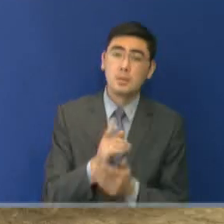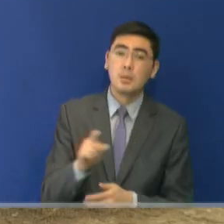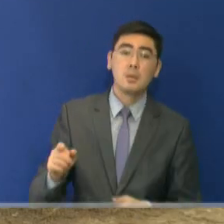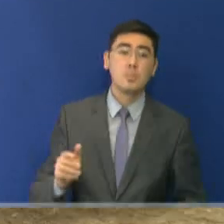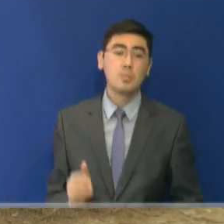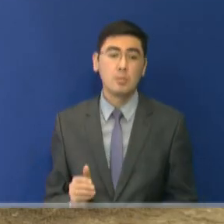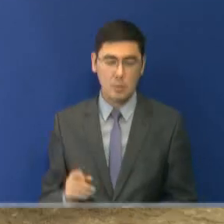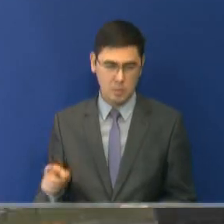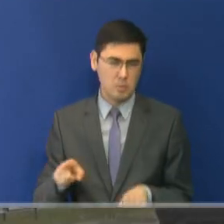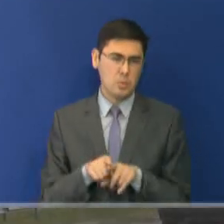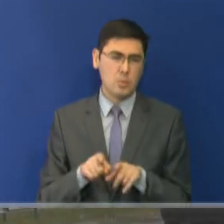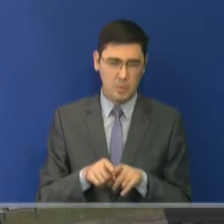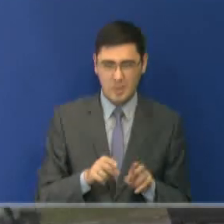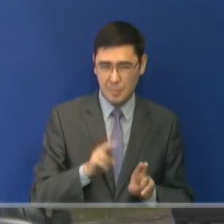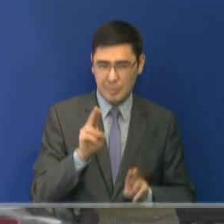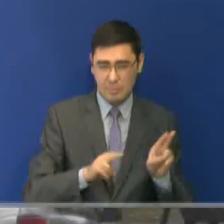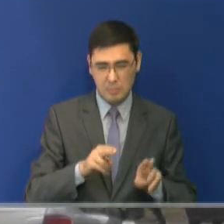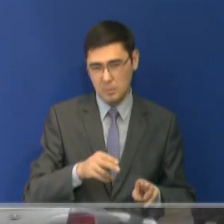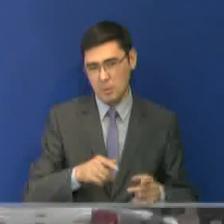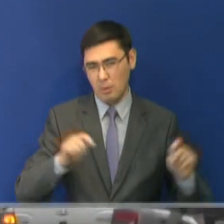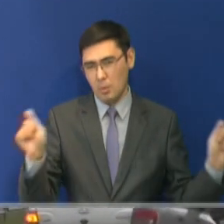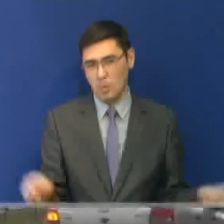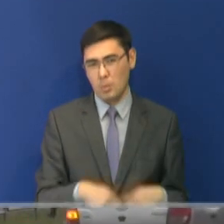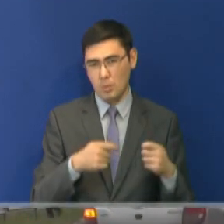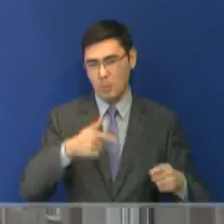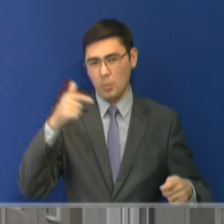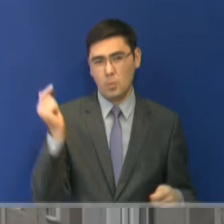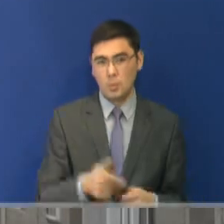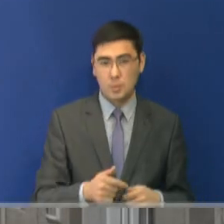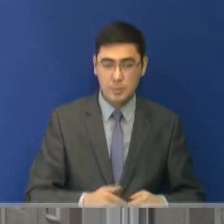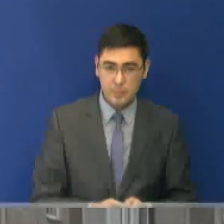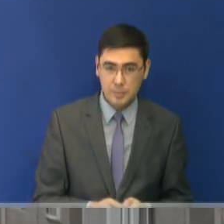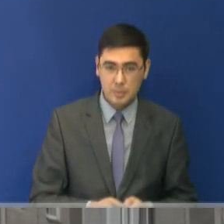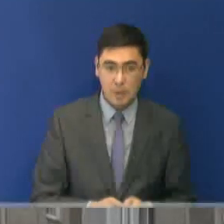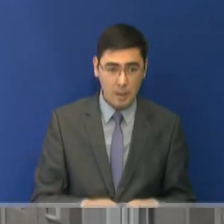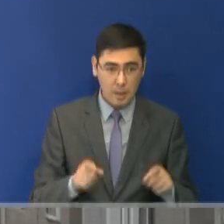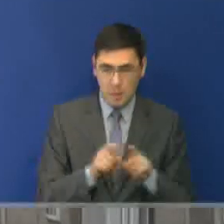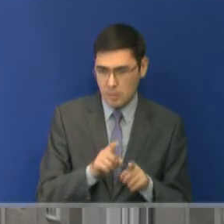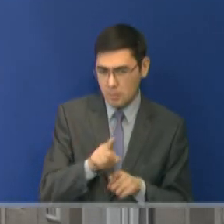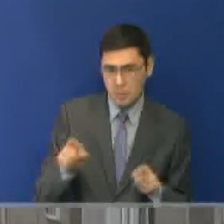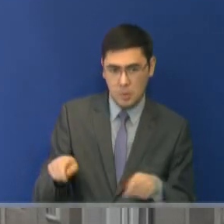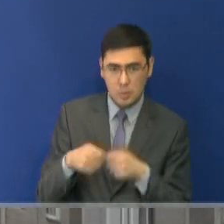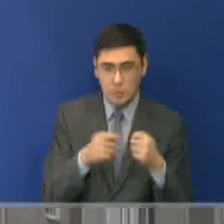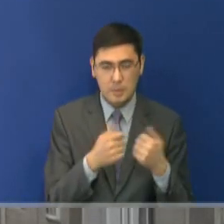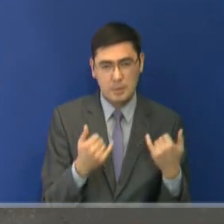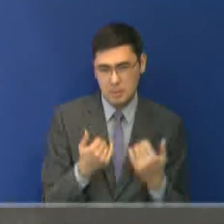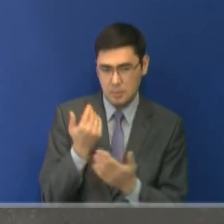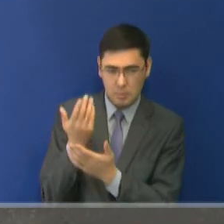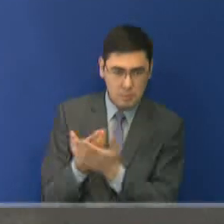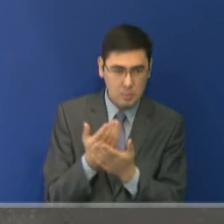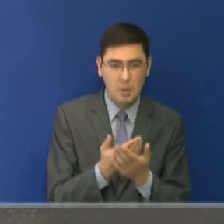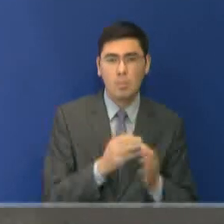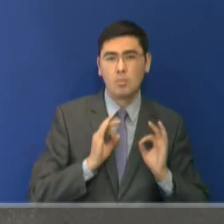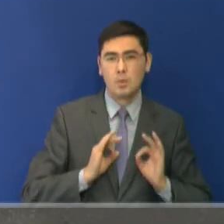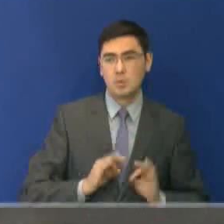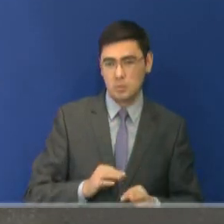случаи, когда они грубо нарушают требования и выходят за красную линию дороги. С целью устранения нарушений проводится совместная работа с